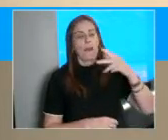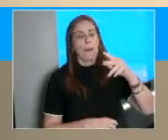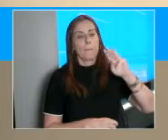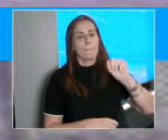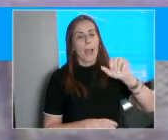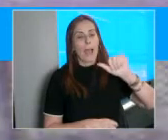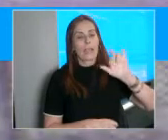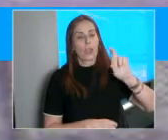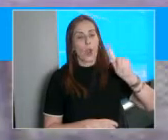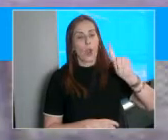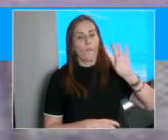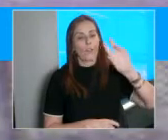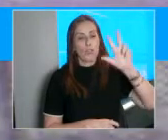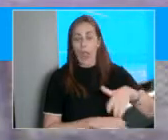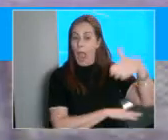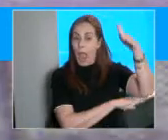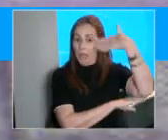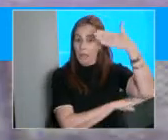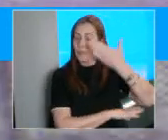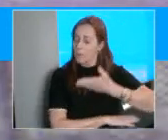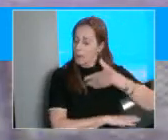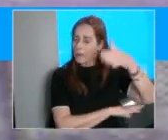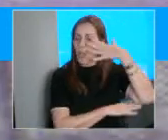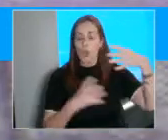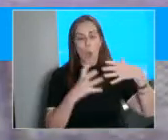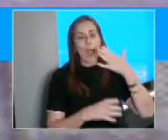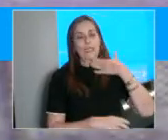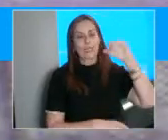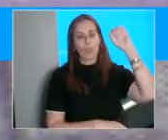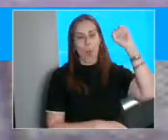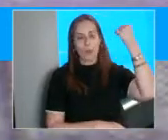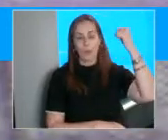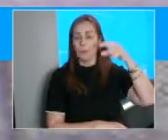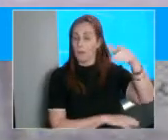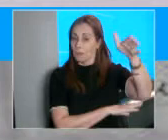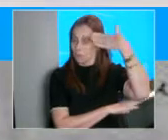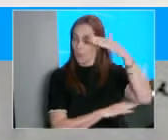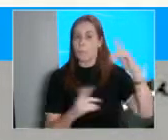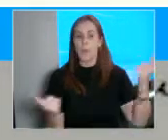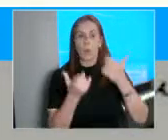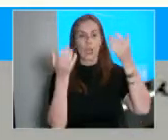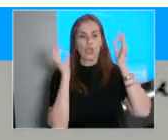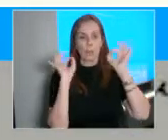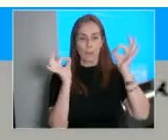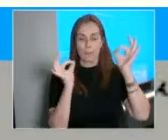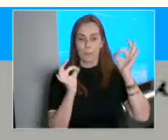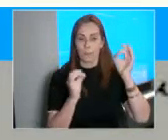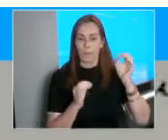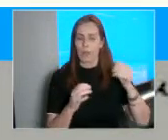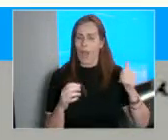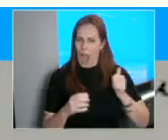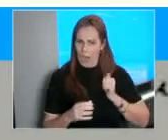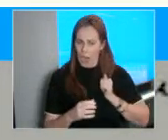הדגל בגלגול נוסף אומץ כדגלה של התנועה הציונית, והונף באירועים רשמיים. חיילי